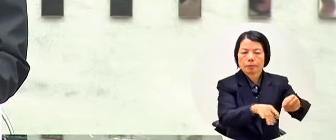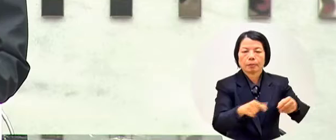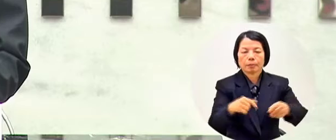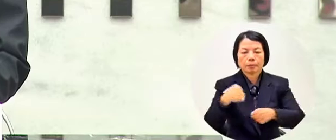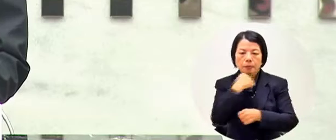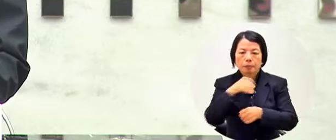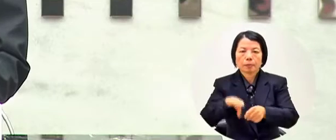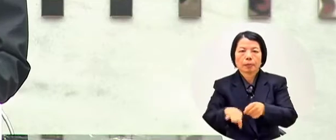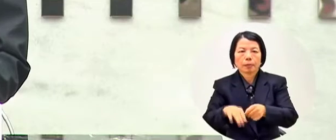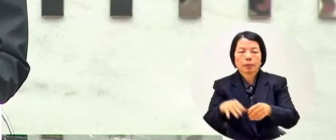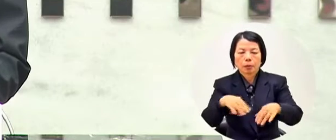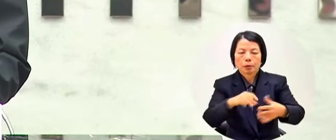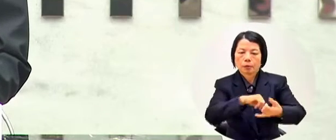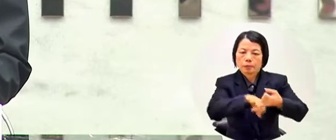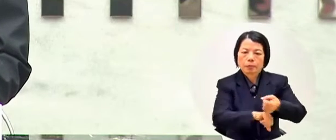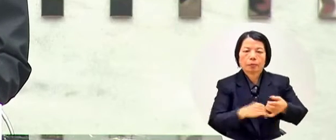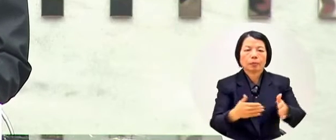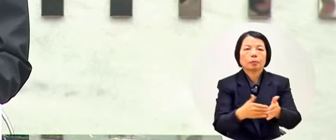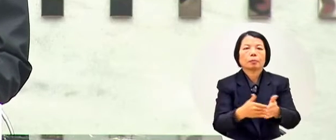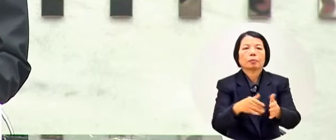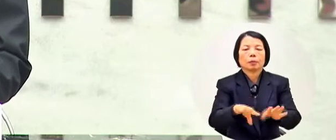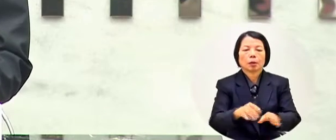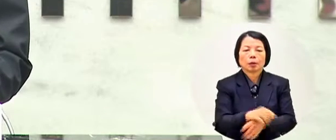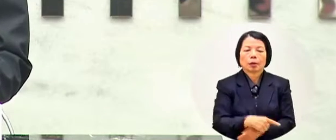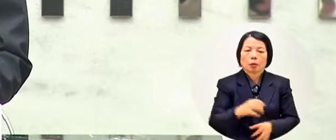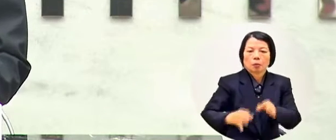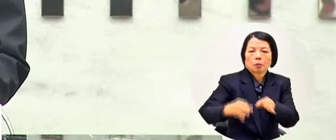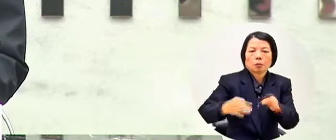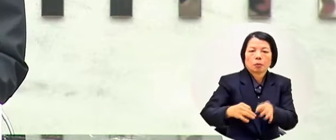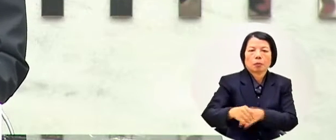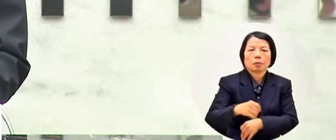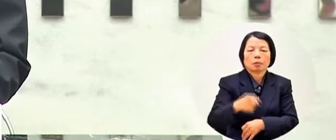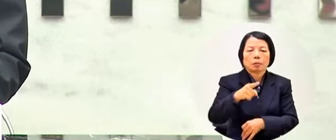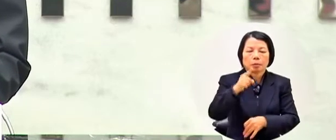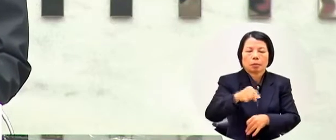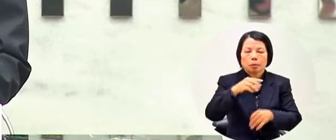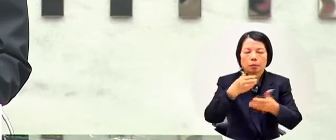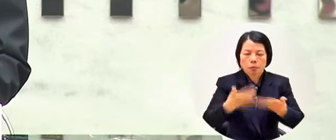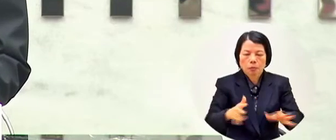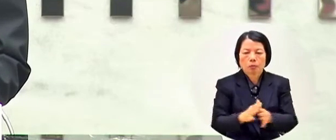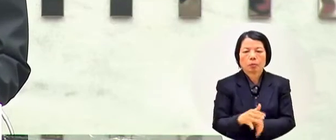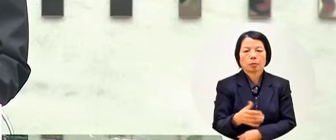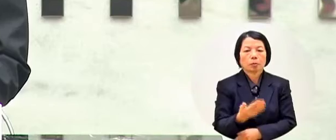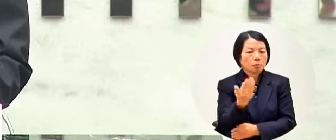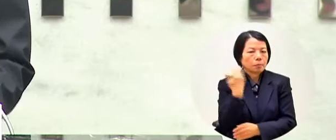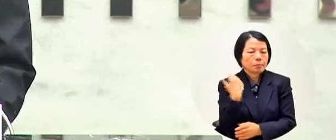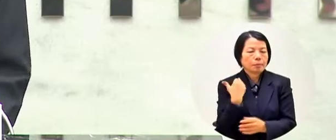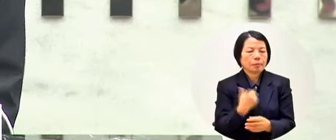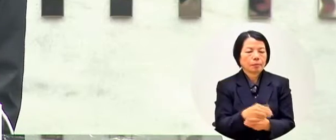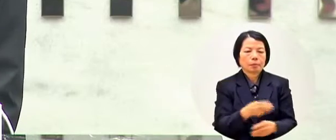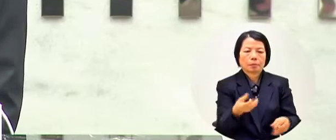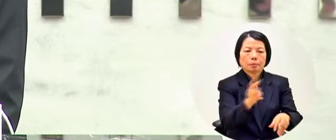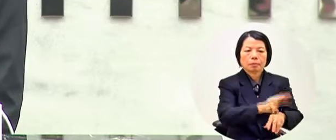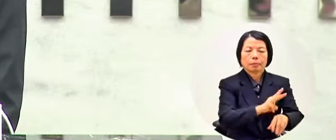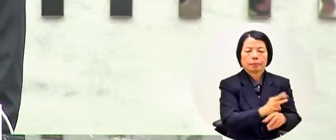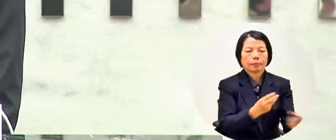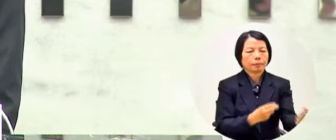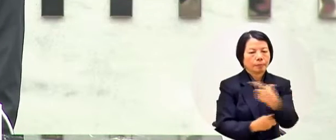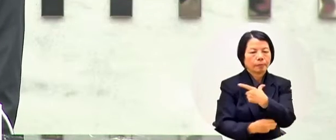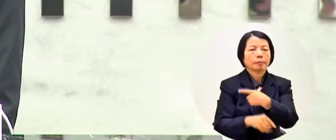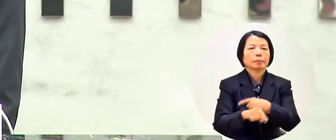约1132公吨，较去年同期增长3倍。渔产品的外销